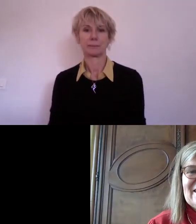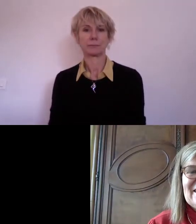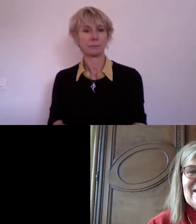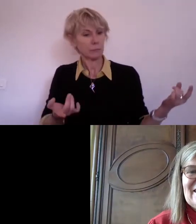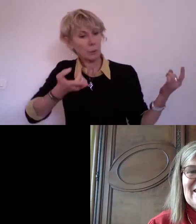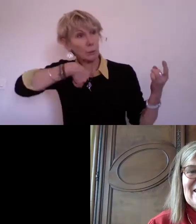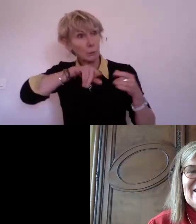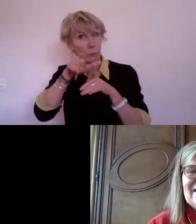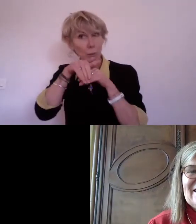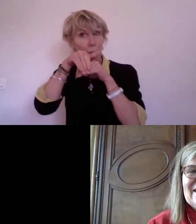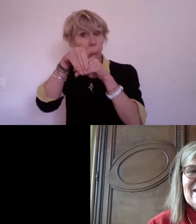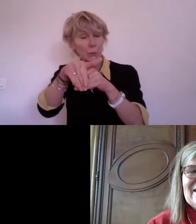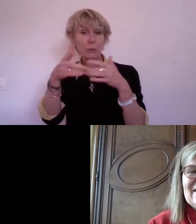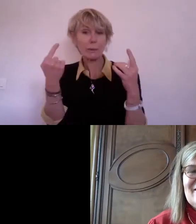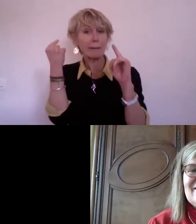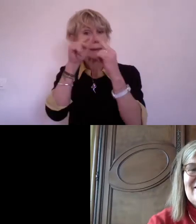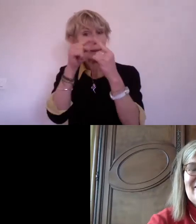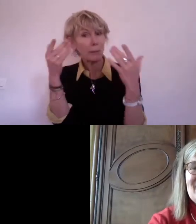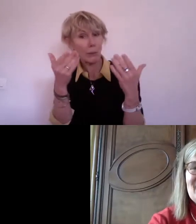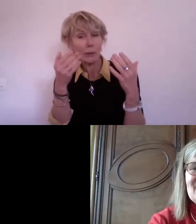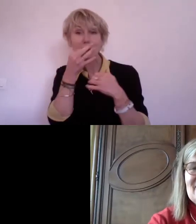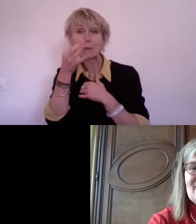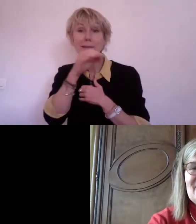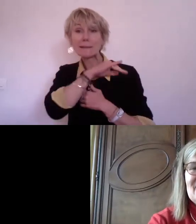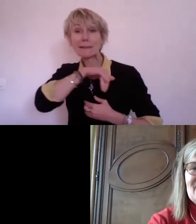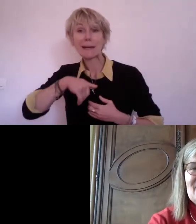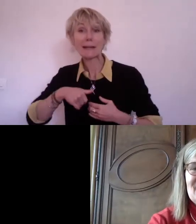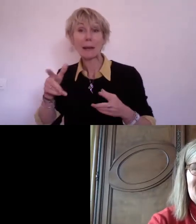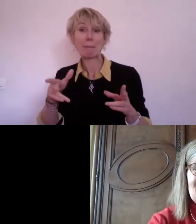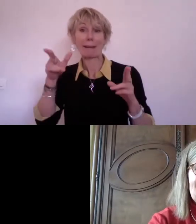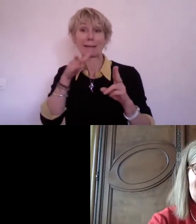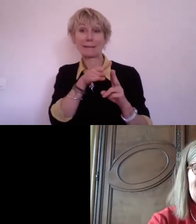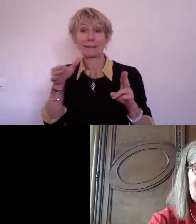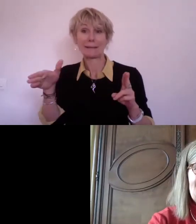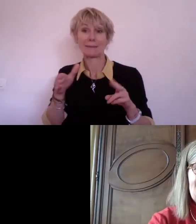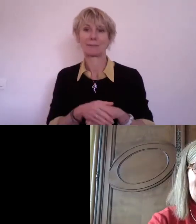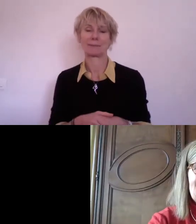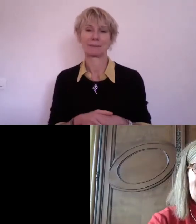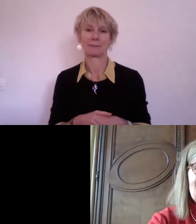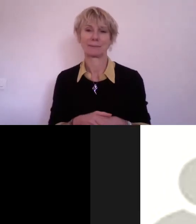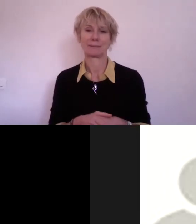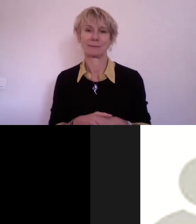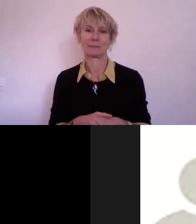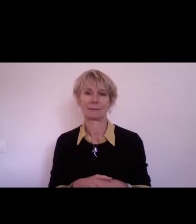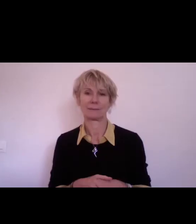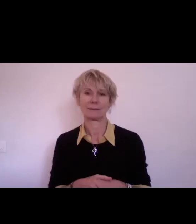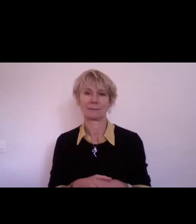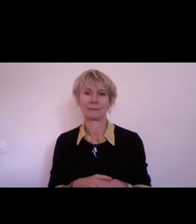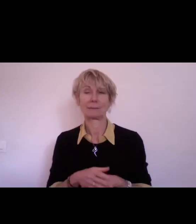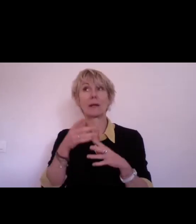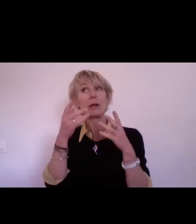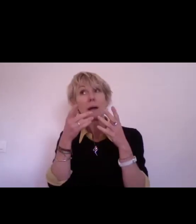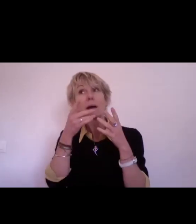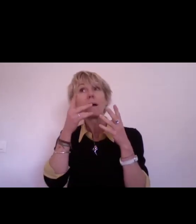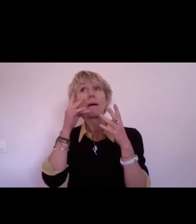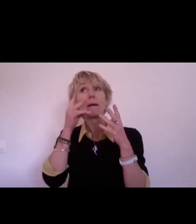maintenant en abordant la dernière partie de cette table ronde qui s'intéresse plus précisément aux nouvelles plateformes